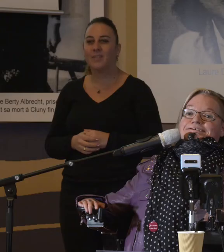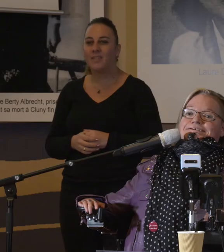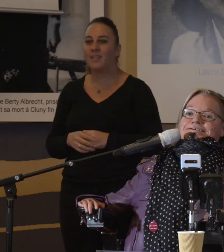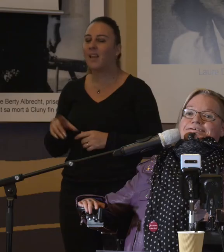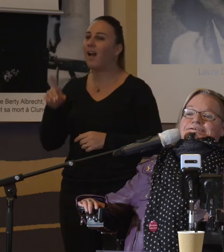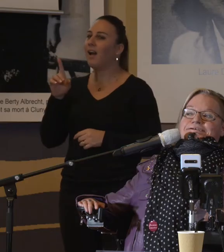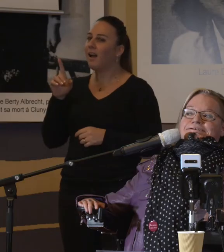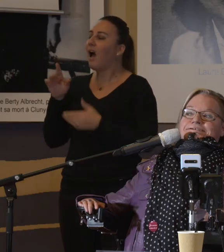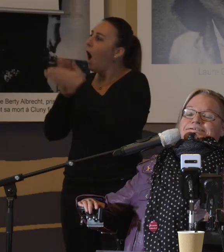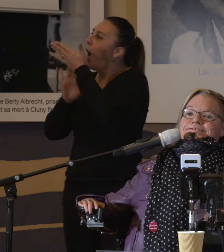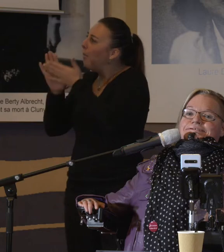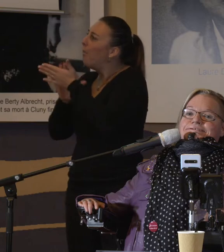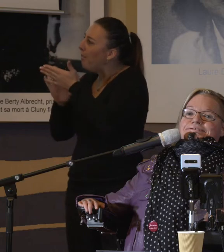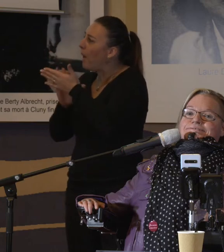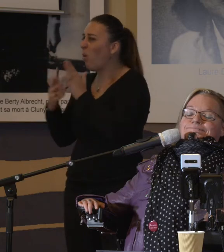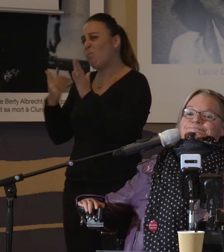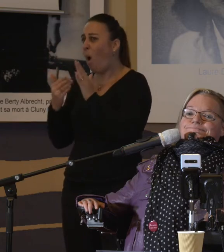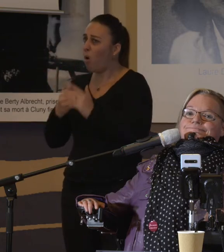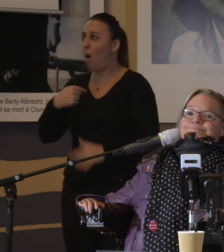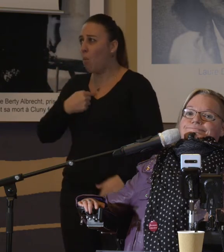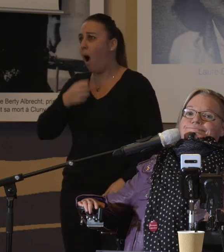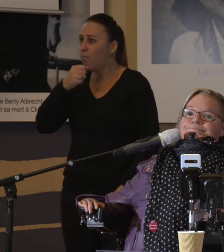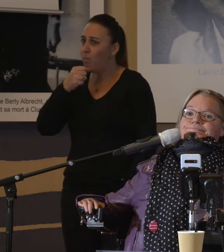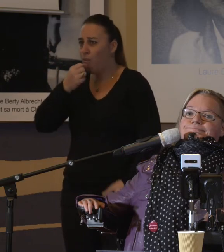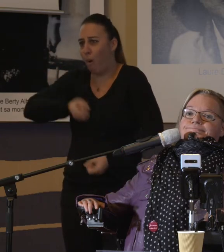Excusez-moi de reprendre la parole, mais